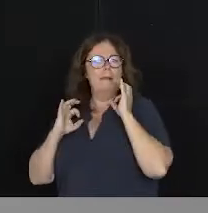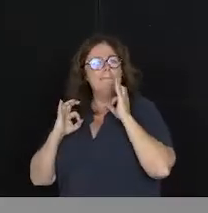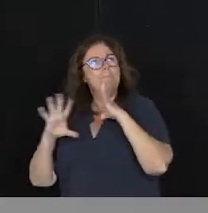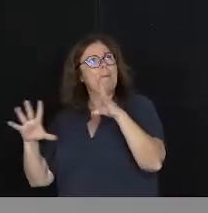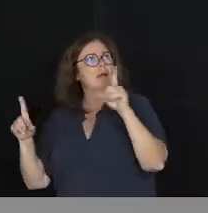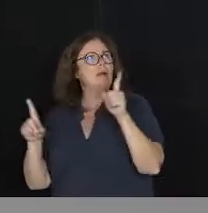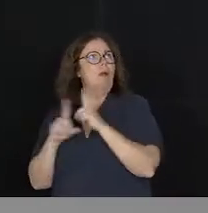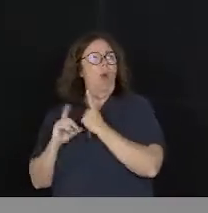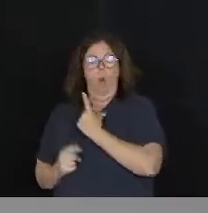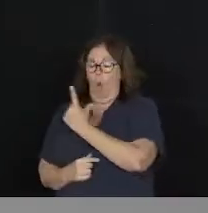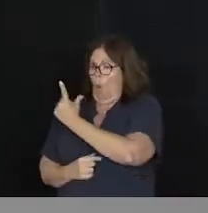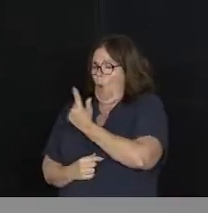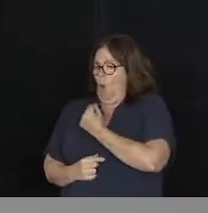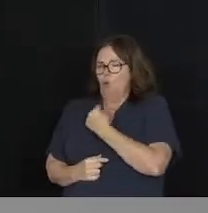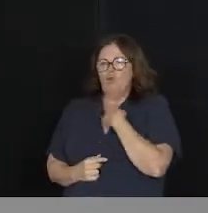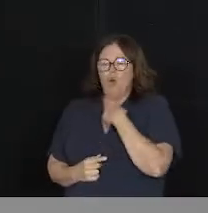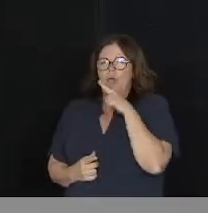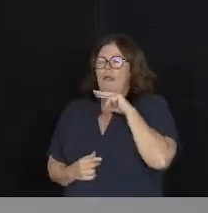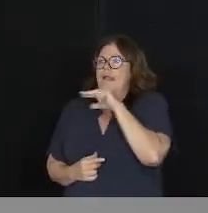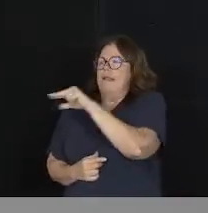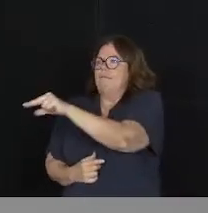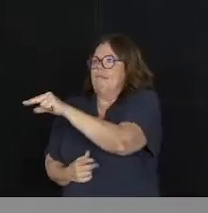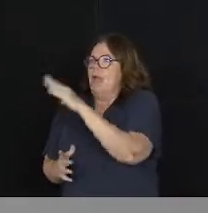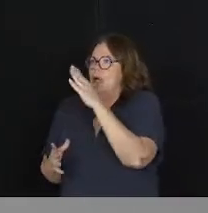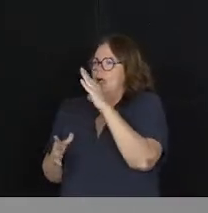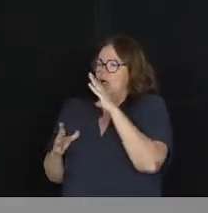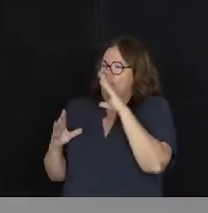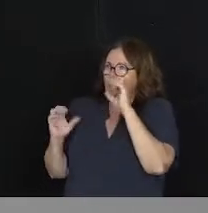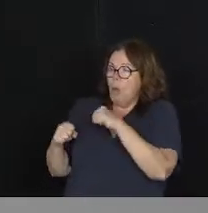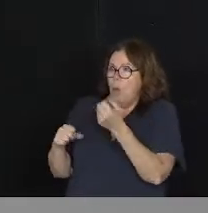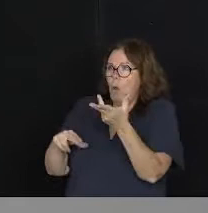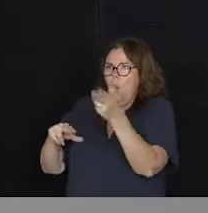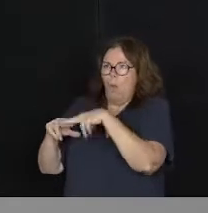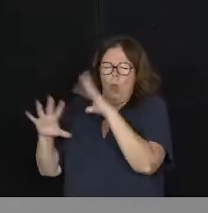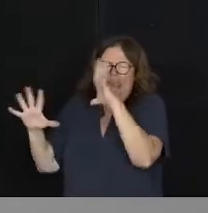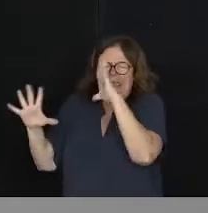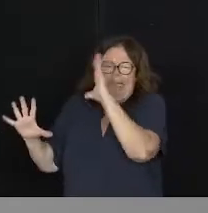pour les conjoints de conjurer le sort et de démontrer